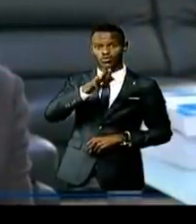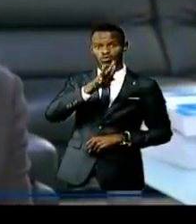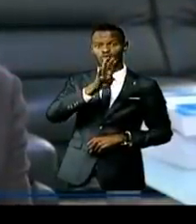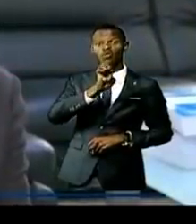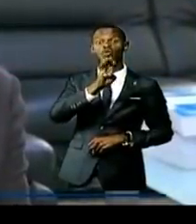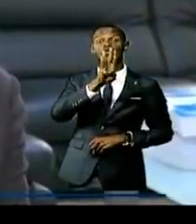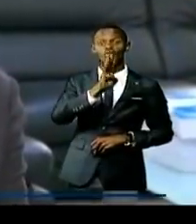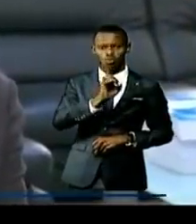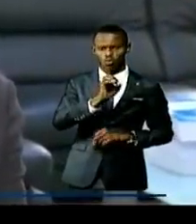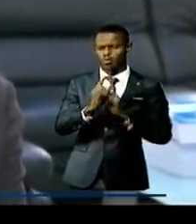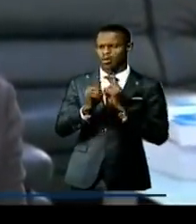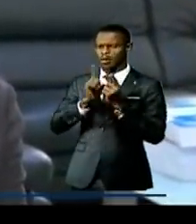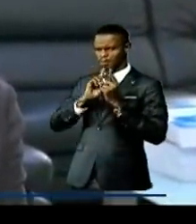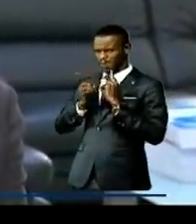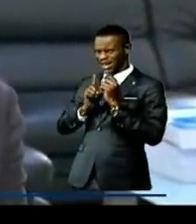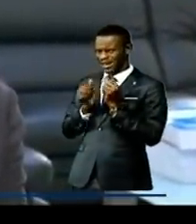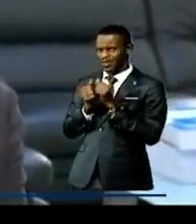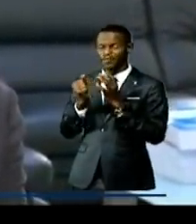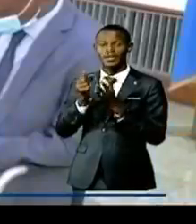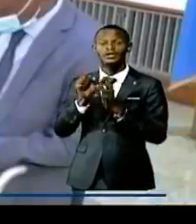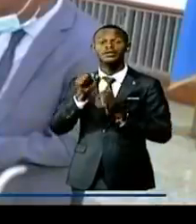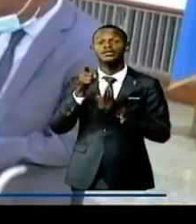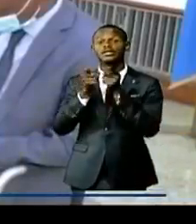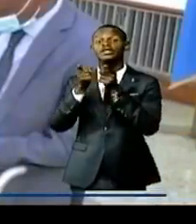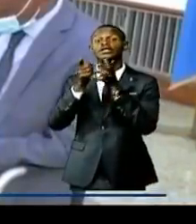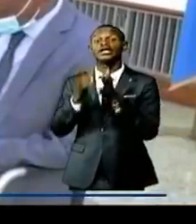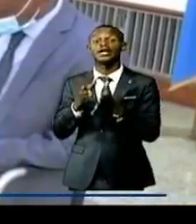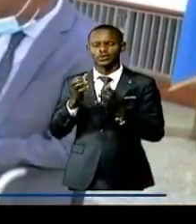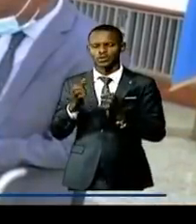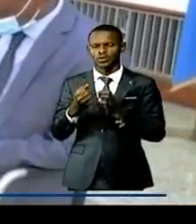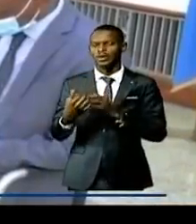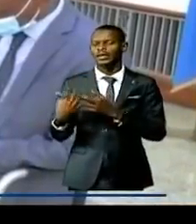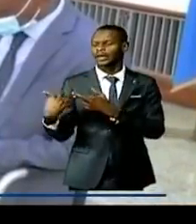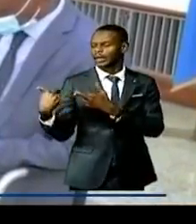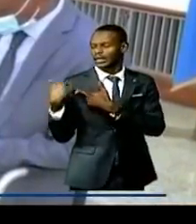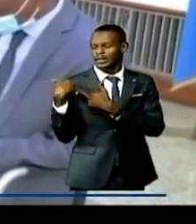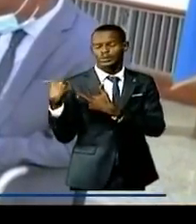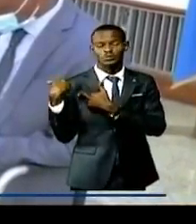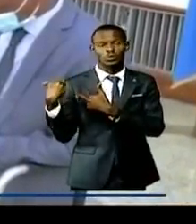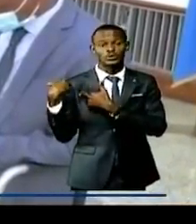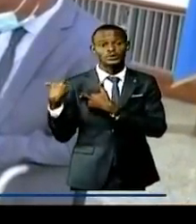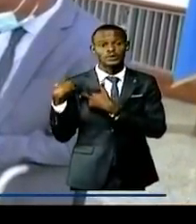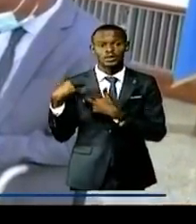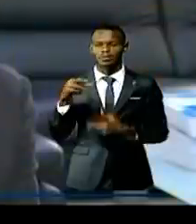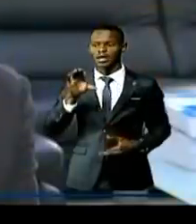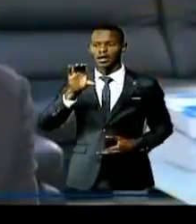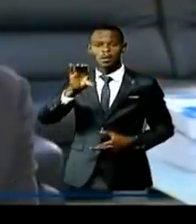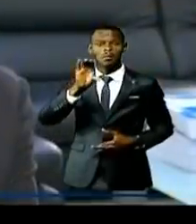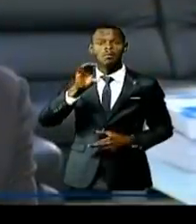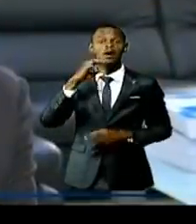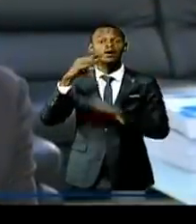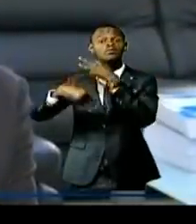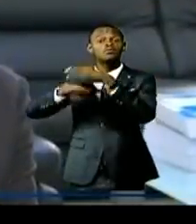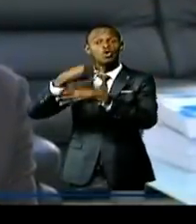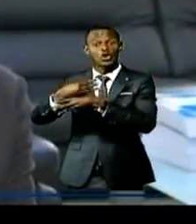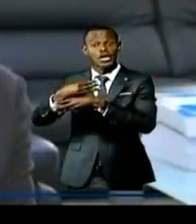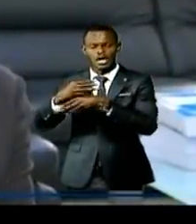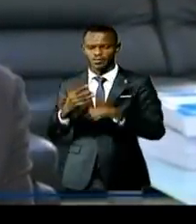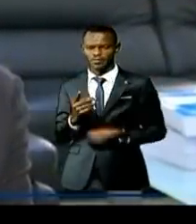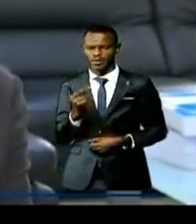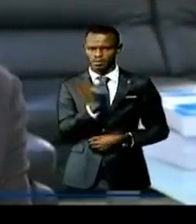directeur chargé des opérations et représentant de cette institution financière internationale à Kinshasa, M. Christophe